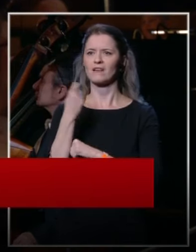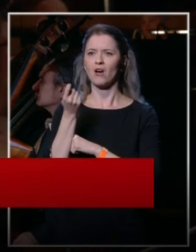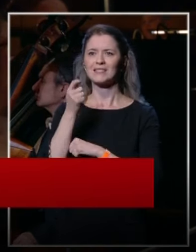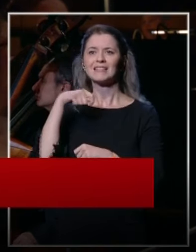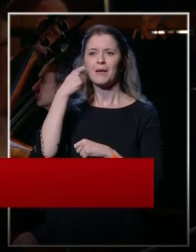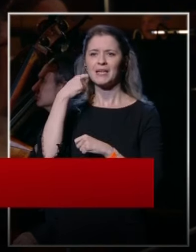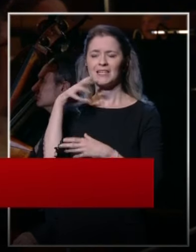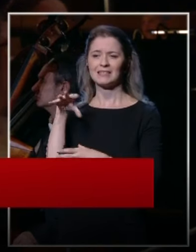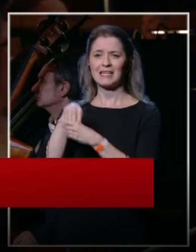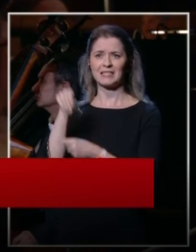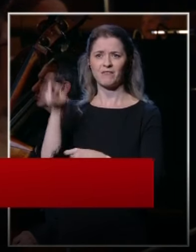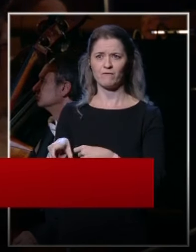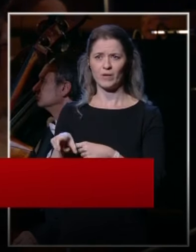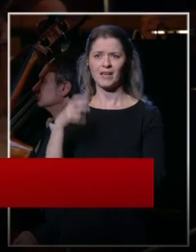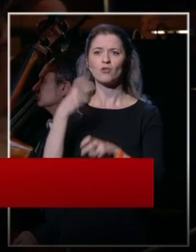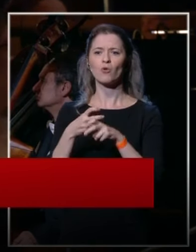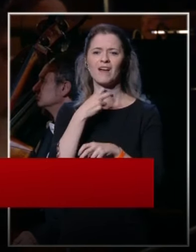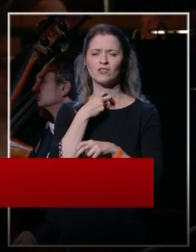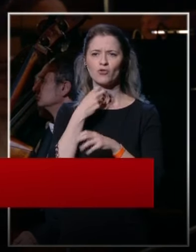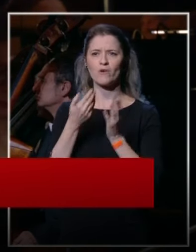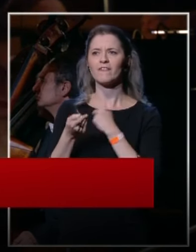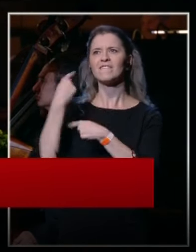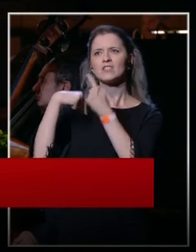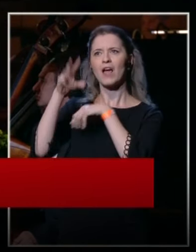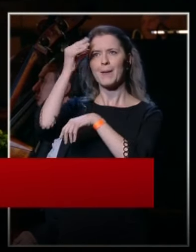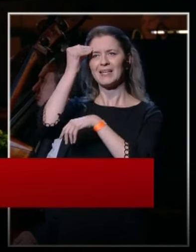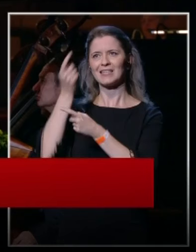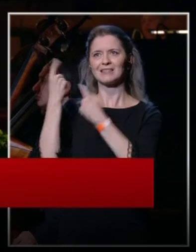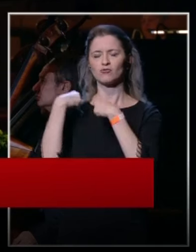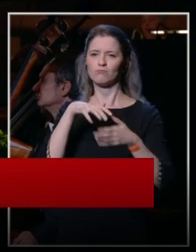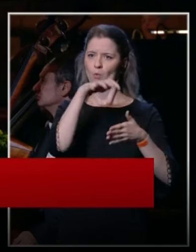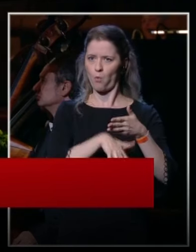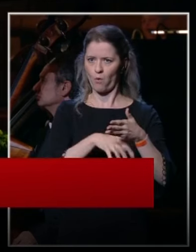résztvevőjének, Kovács Györgynek visszaemlékezéséből való.